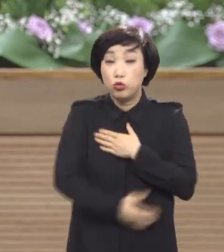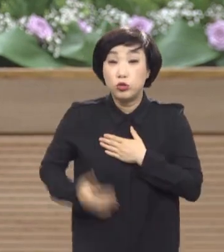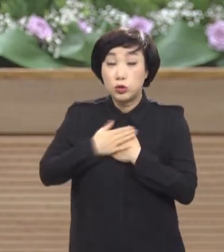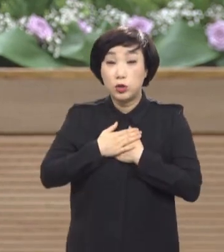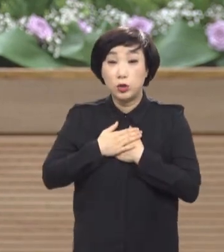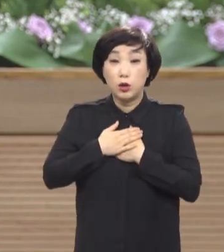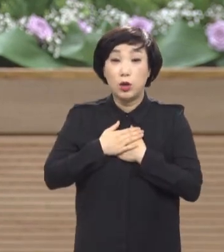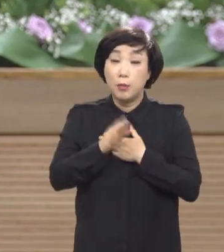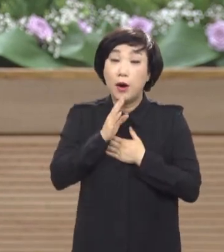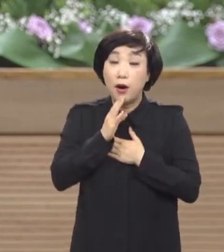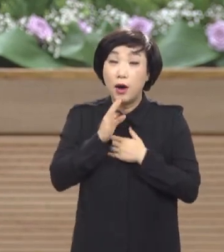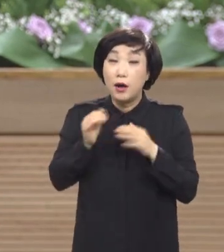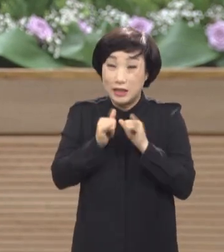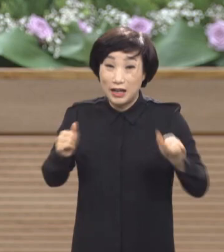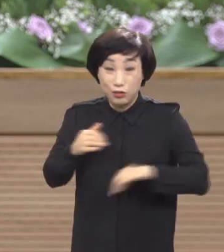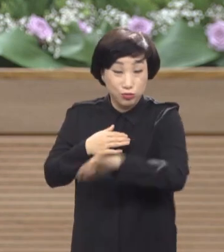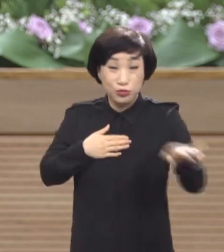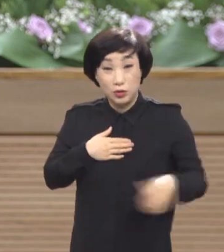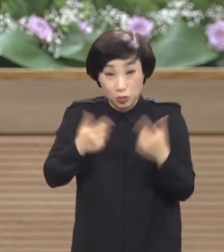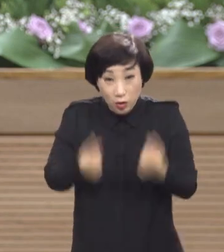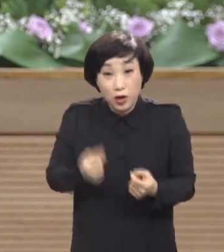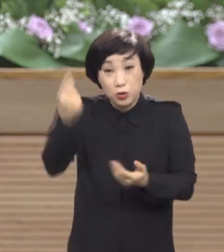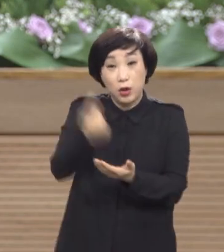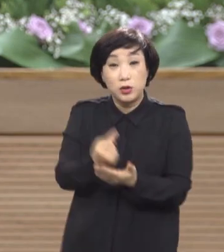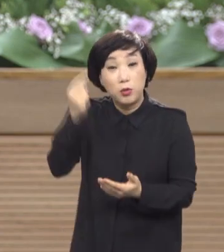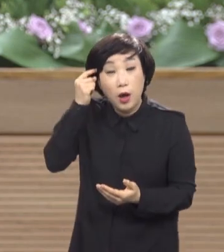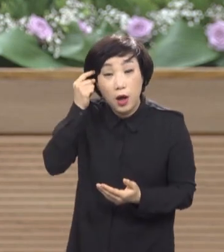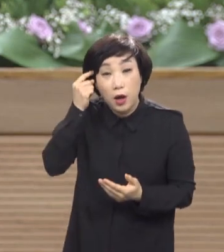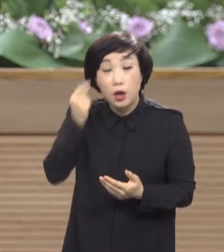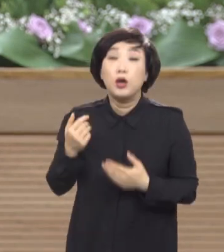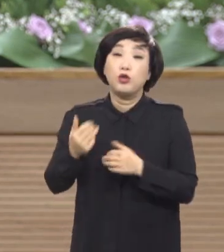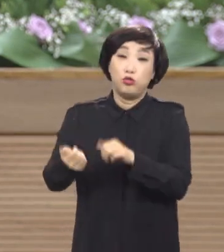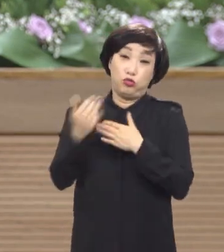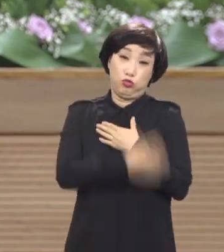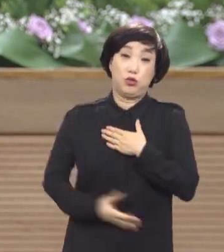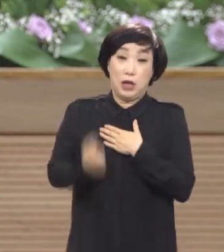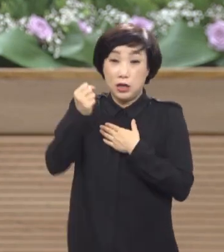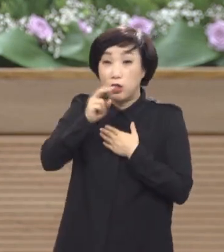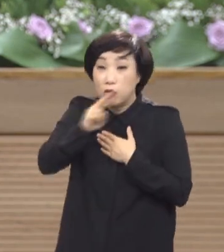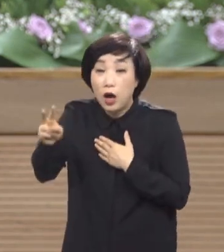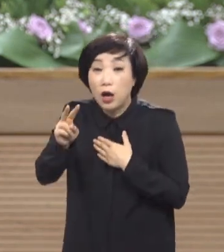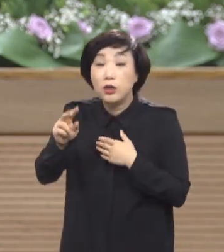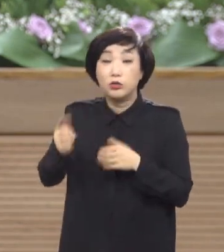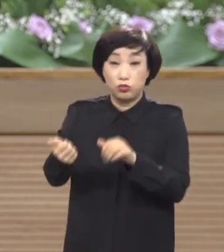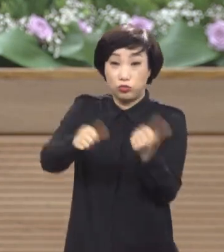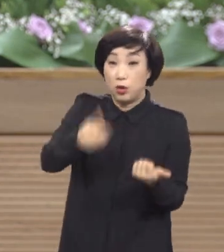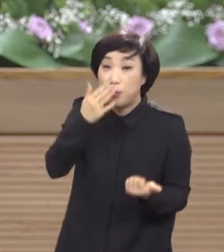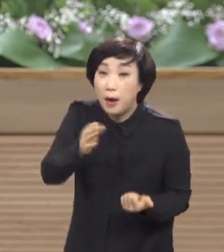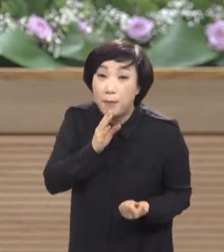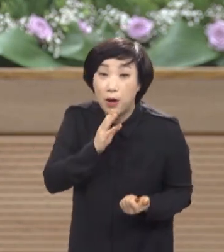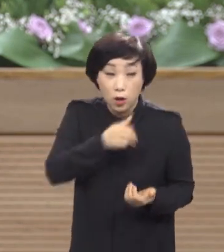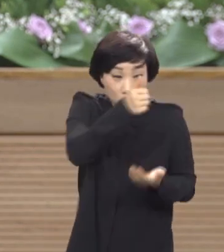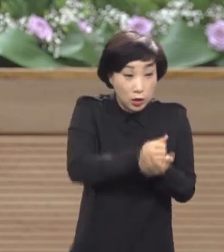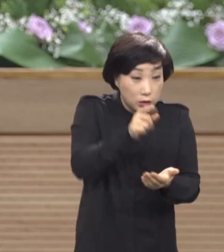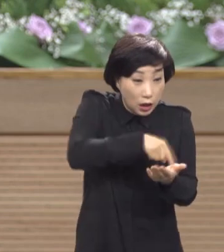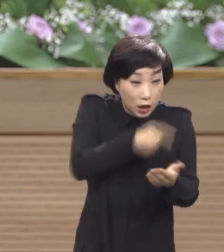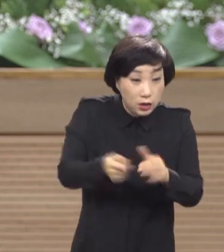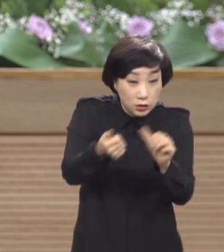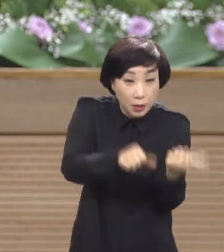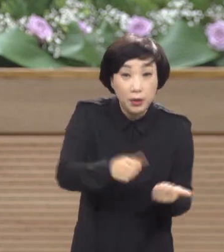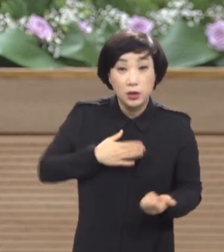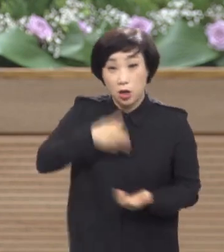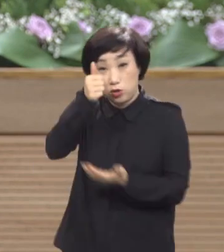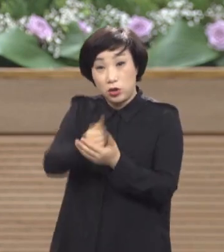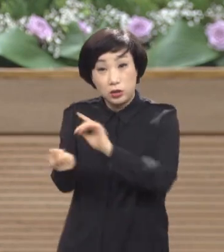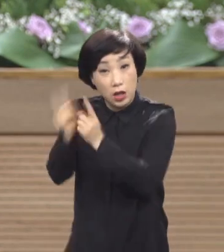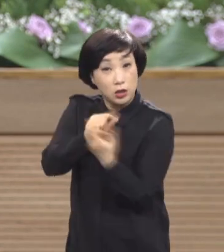우리처럼 입어서 죽을 육신을 갖고 와야 죽어 그래서 죄값은 사망인 내 죄질을 밀어주고 죽으려고